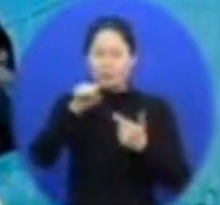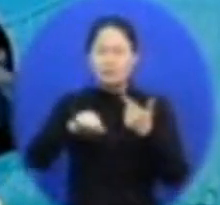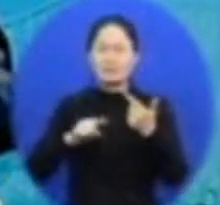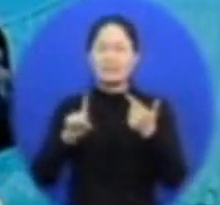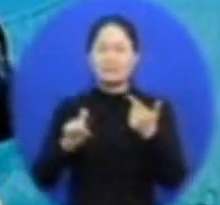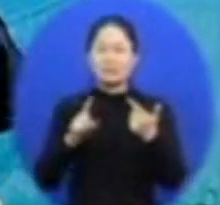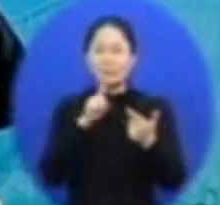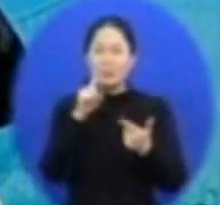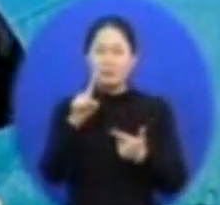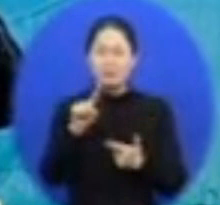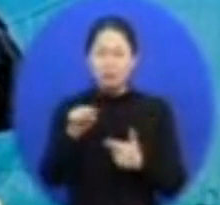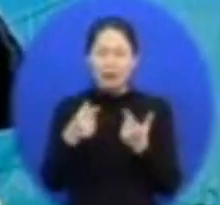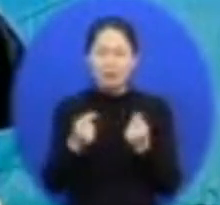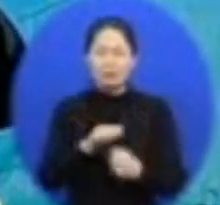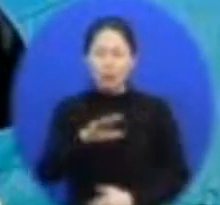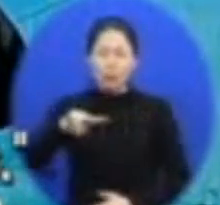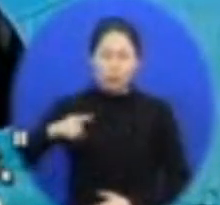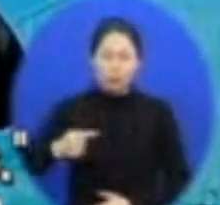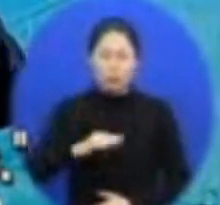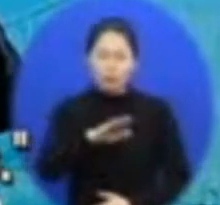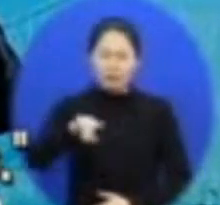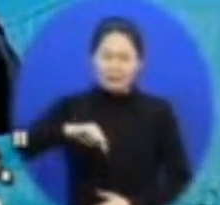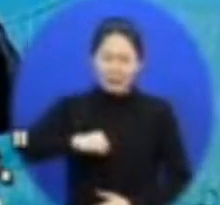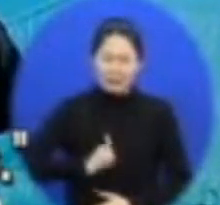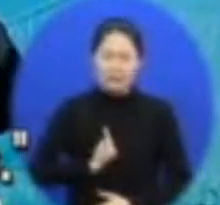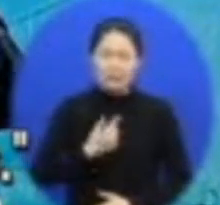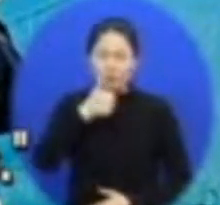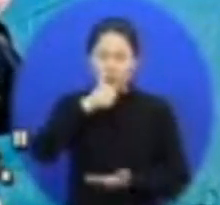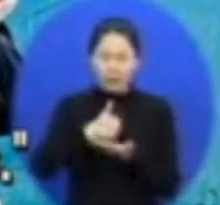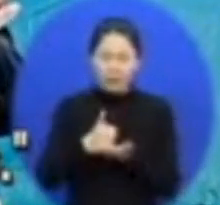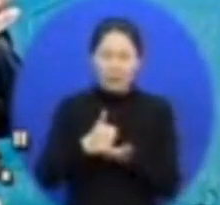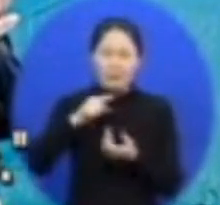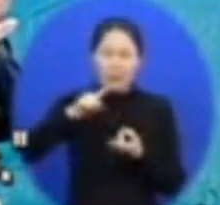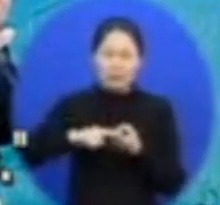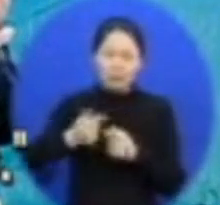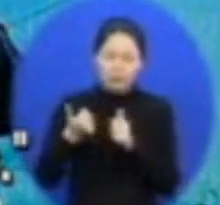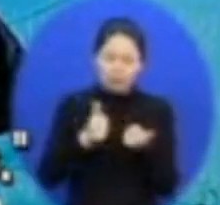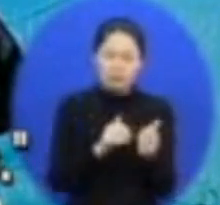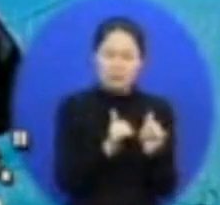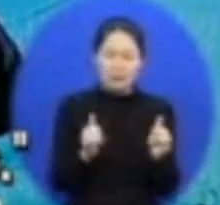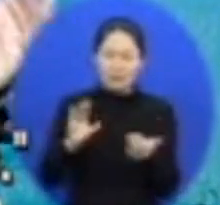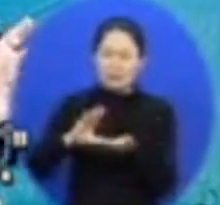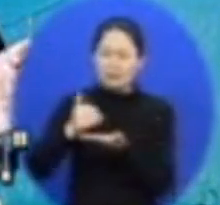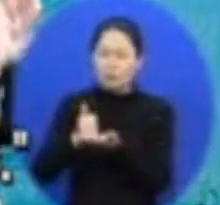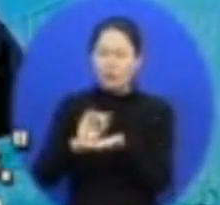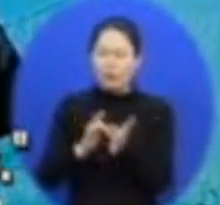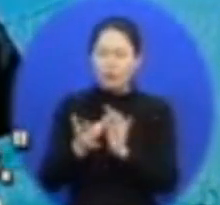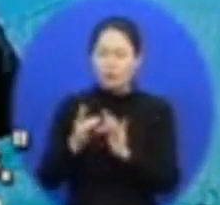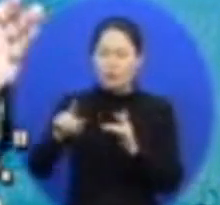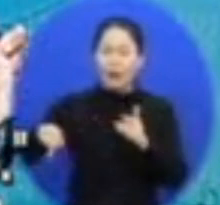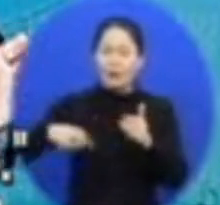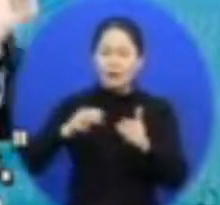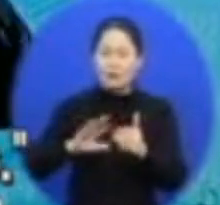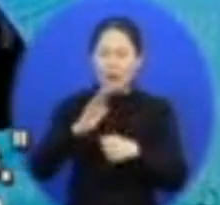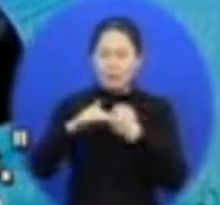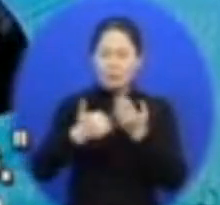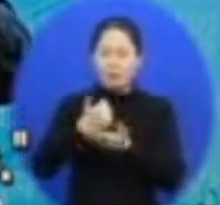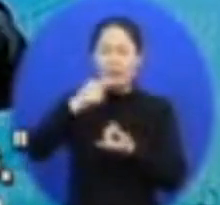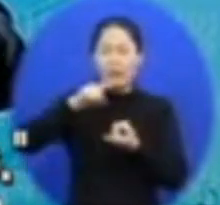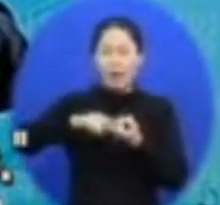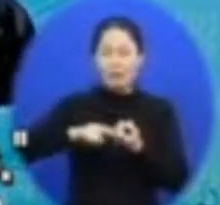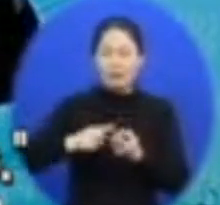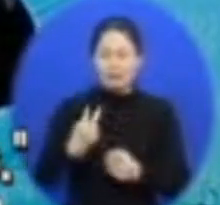말씀에 이와 같이 너희도 너희 자신을 죄에 대하여는 죽은 자요 그리스도 예수 안에서 하나님께 대하여 는